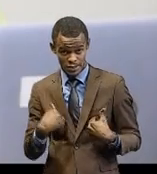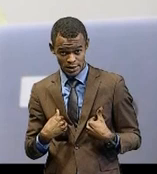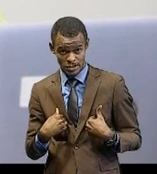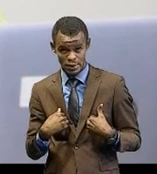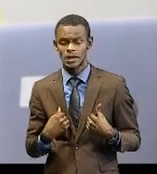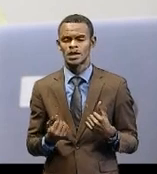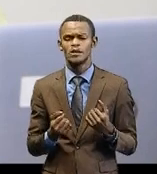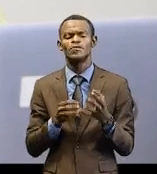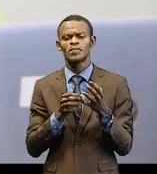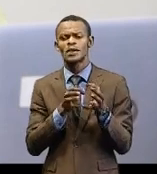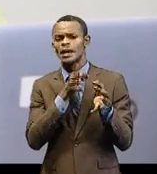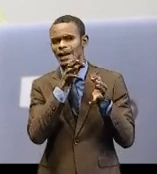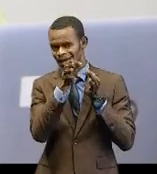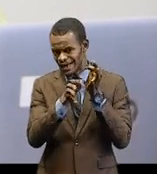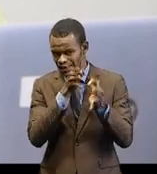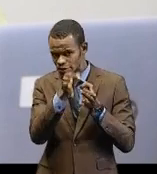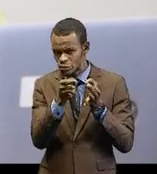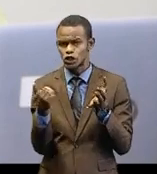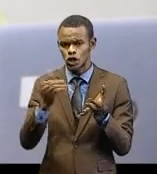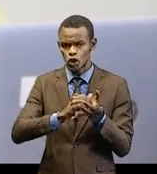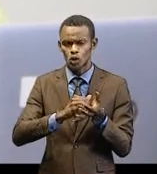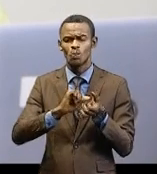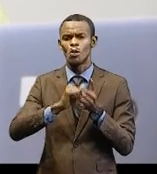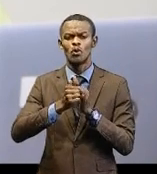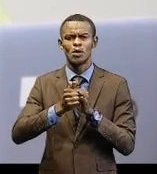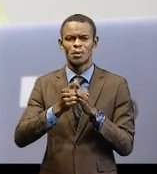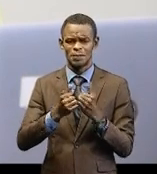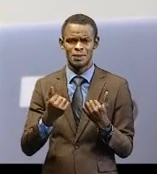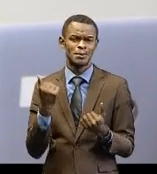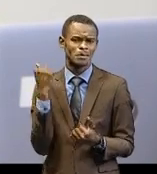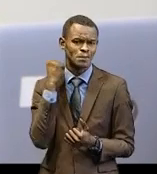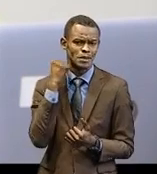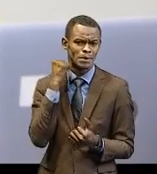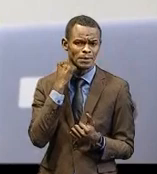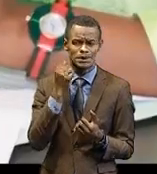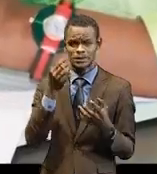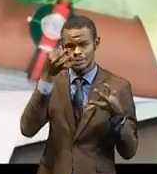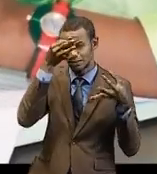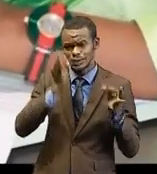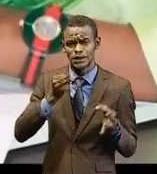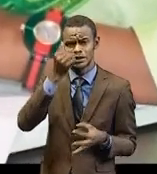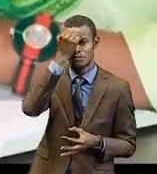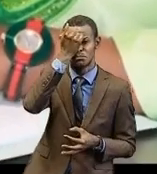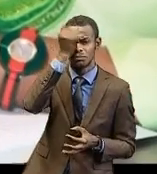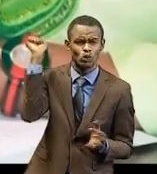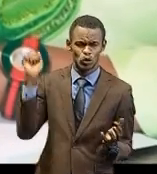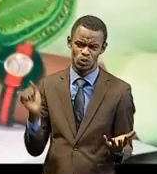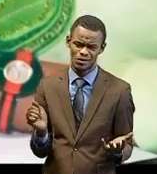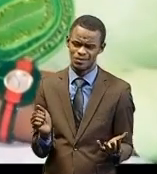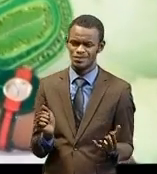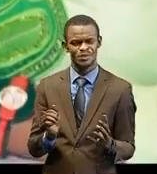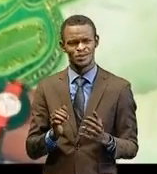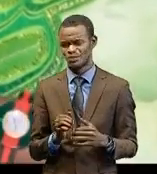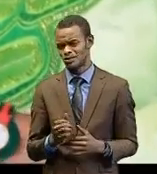les évolutions quant à la menace des grèves des personnels médicaux non médecins et administratifs. Au regard